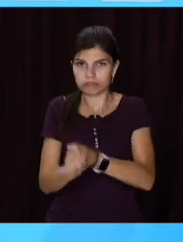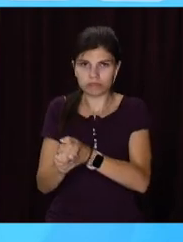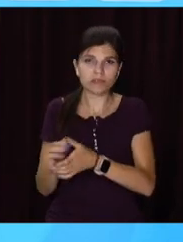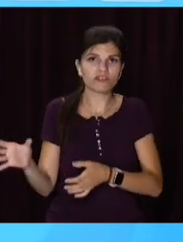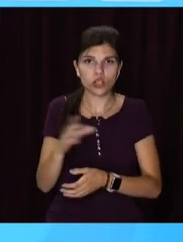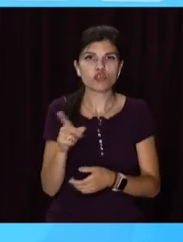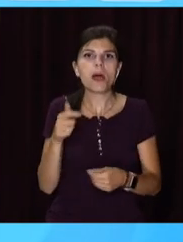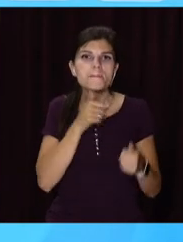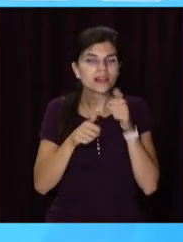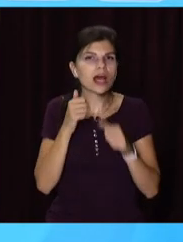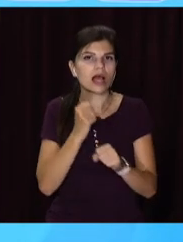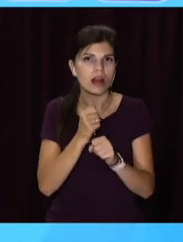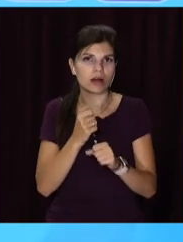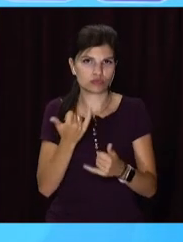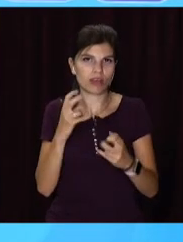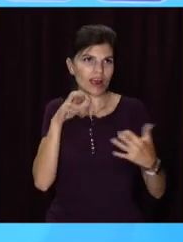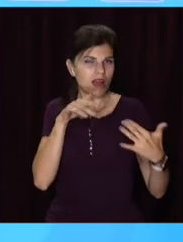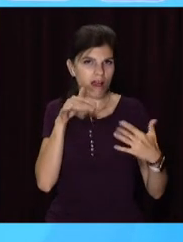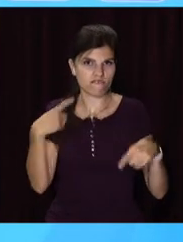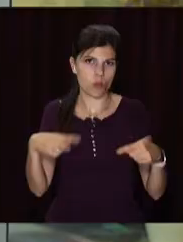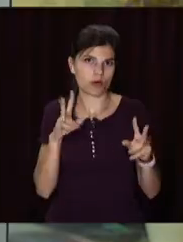то, что они пытались играть сегодня в футбол.